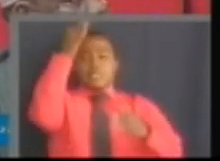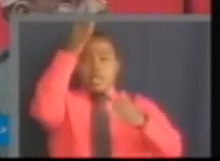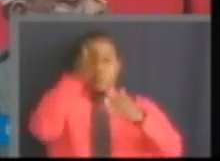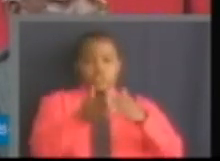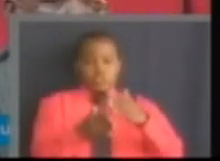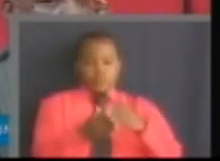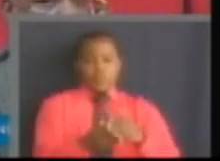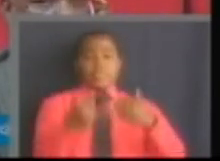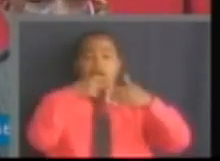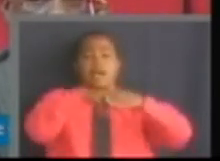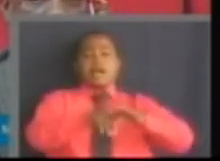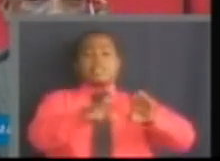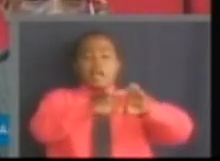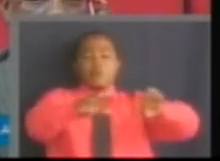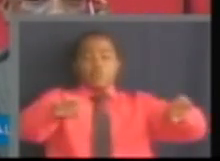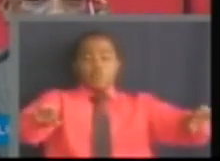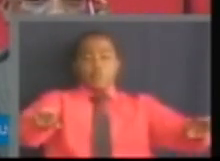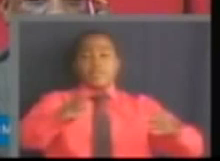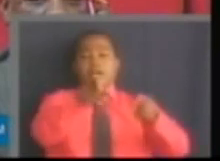kwenye kumbi, kama ulivyosema mwenyekiti,